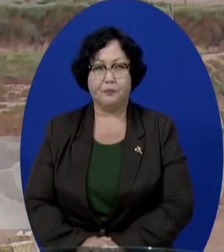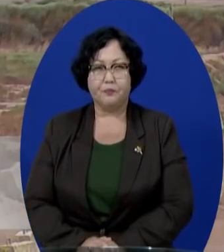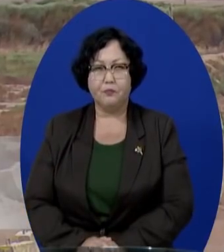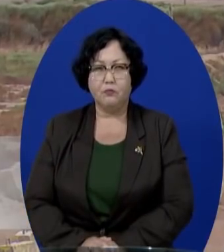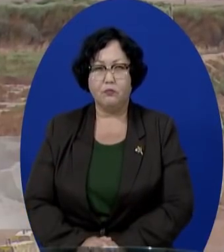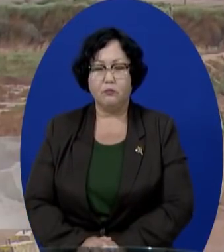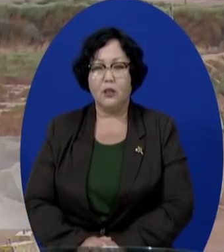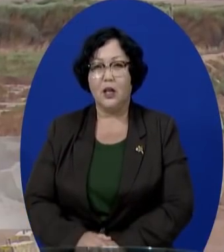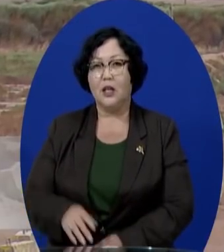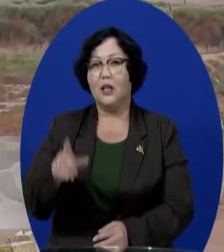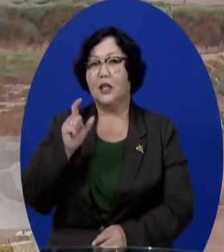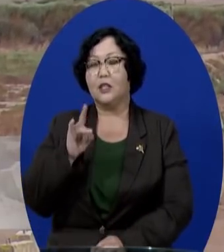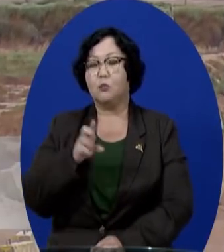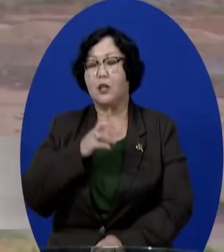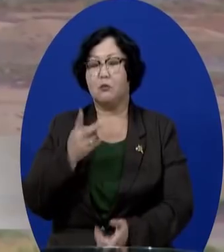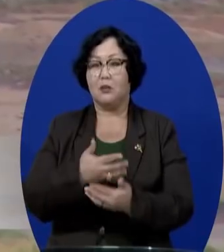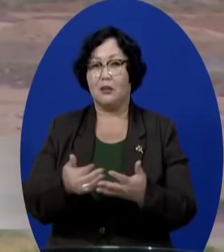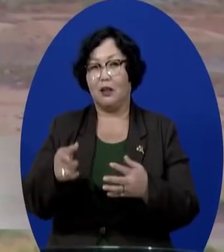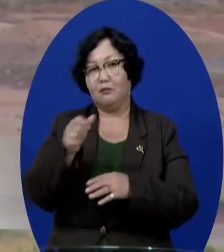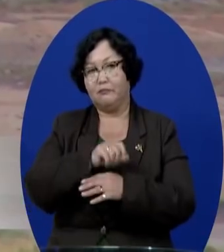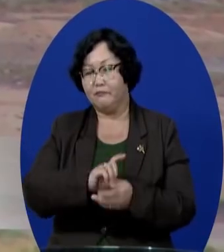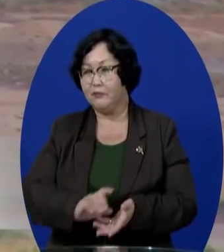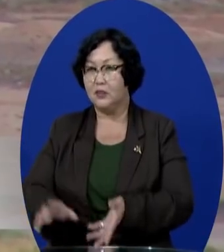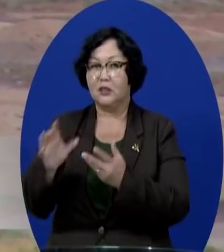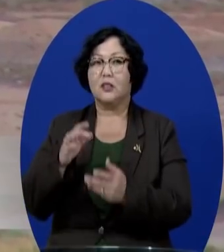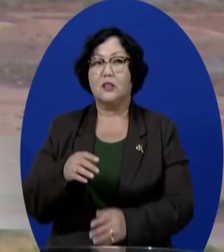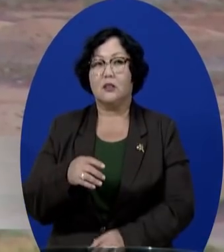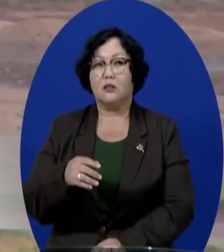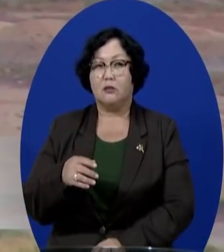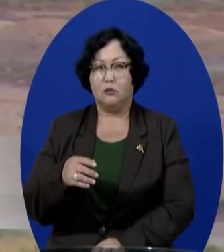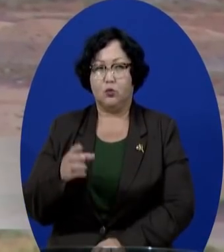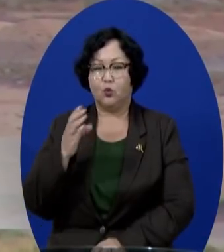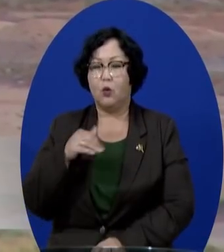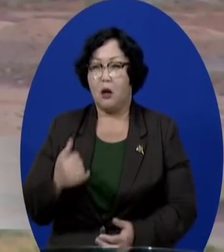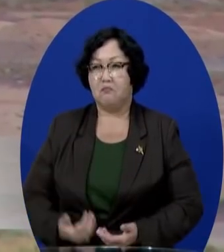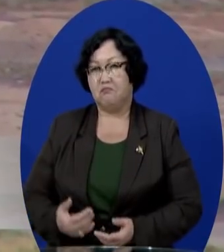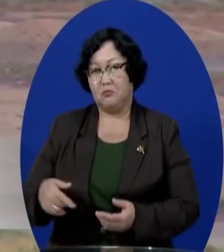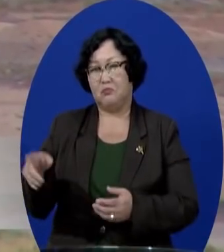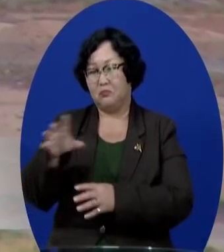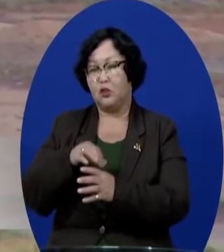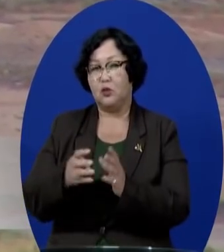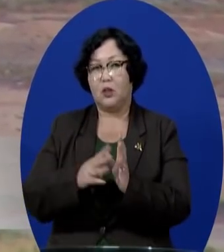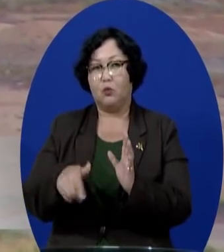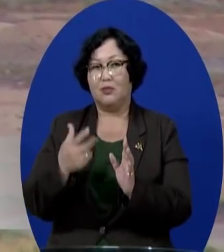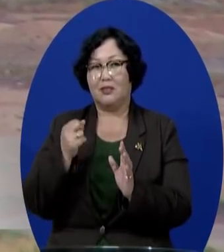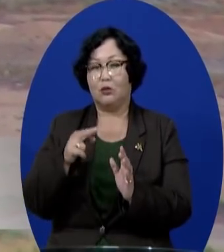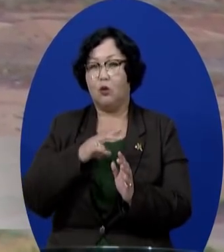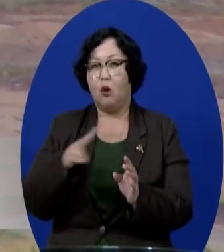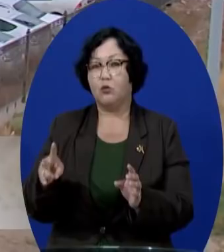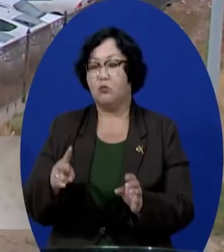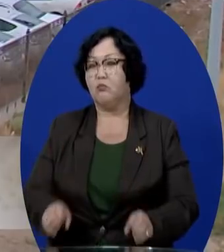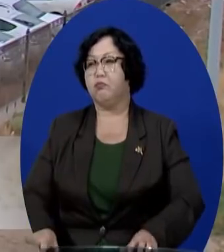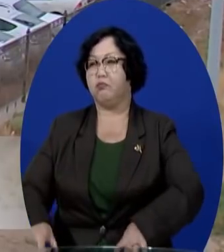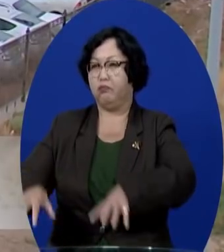Эрдэс бүтээгдэхүүний экспортын гол гарц гашуун сухат бомбтын цагаат сууршлын бүсэд өнөөдрийн байдлаар 9.3 сая тонн нүүрс хөрөмтлөгдөд